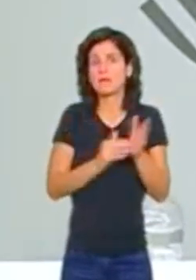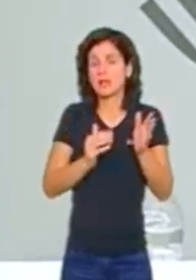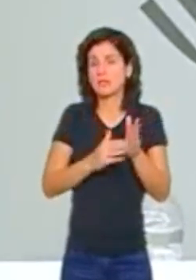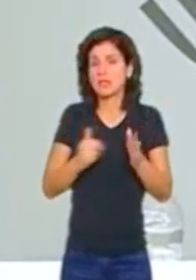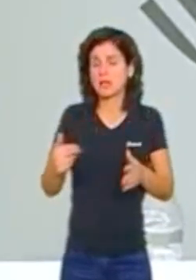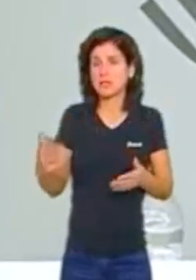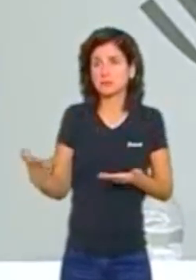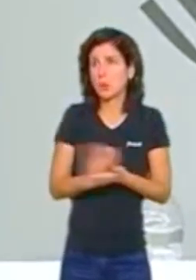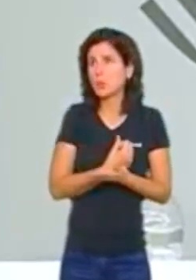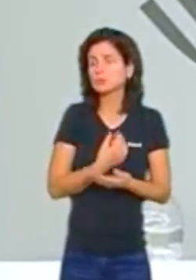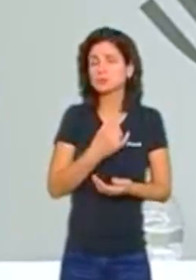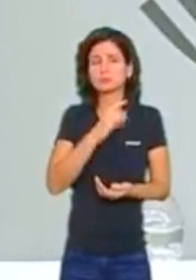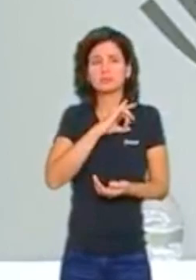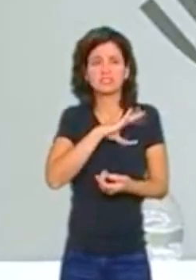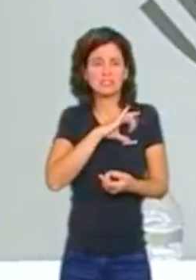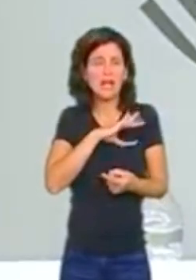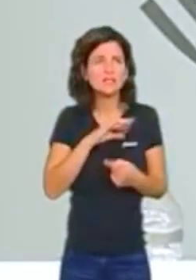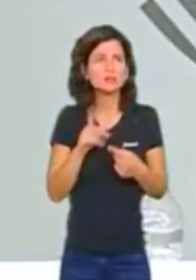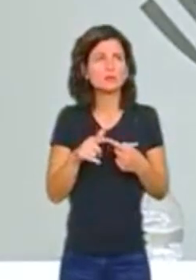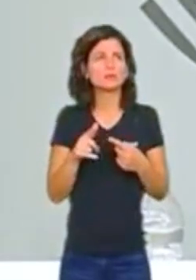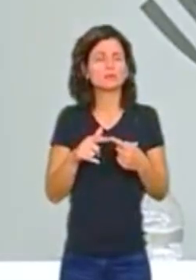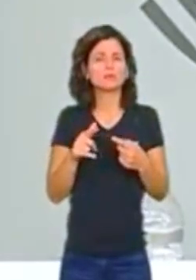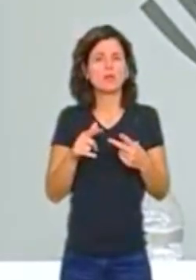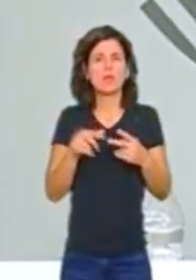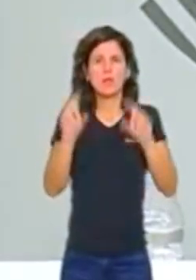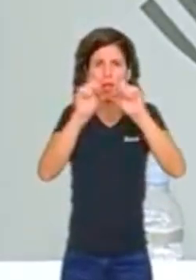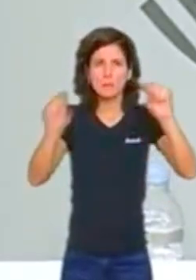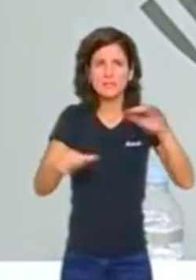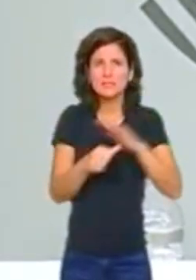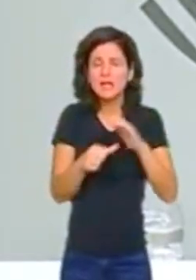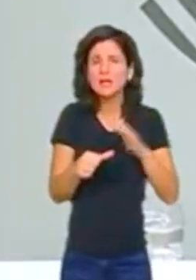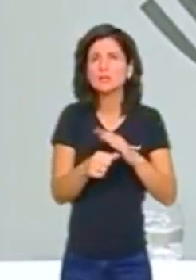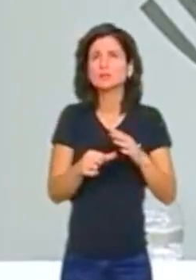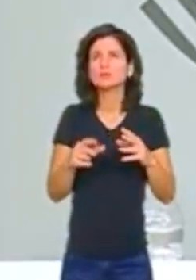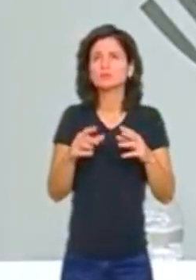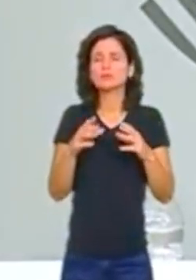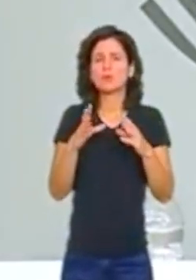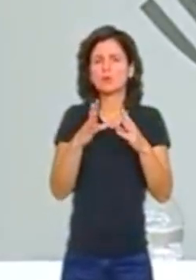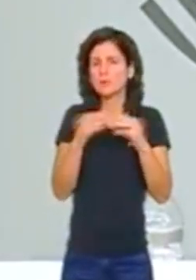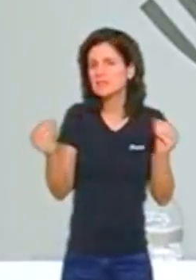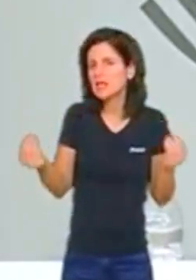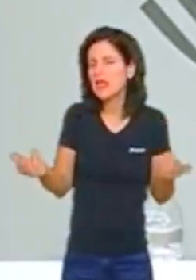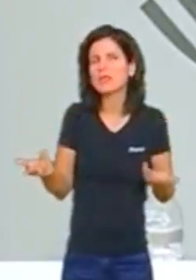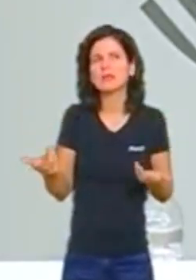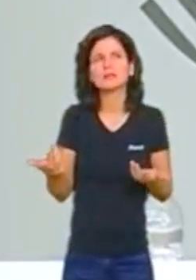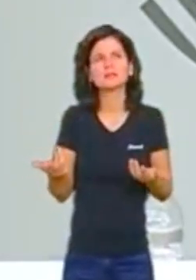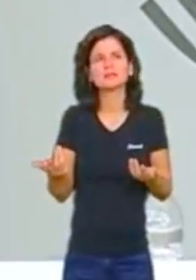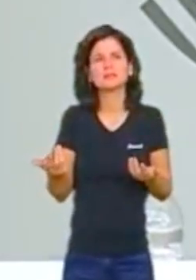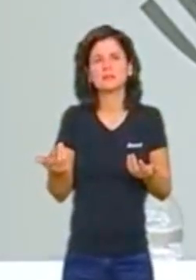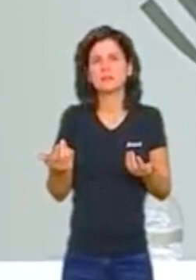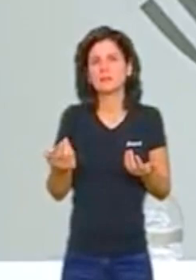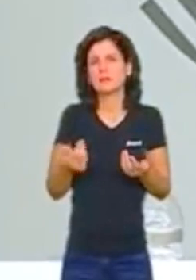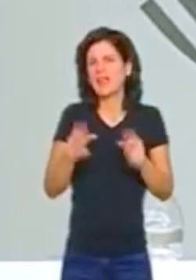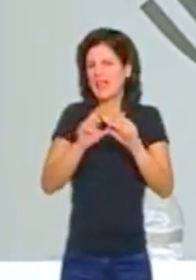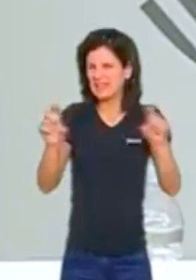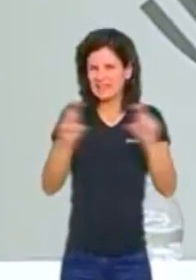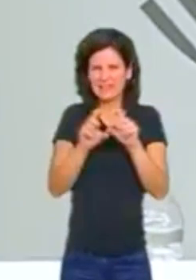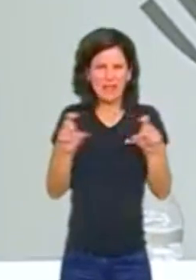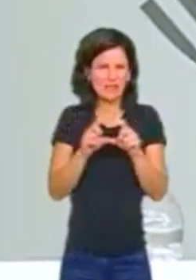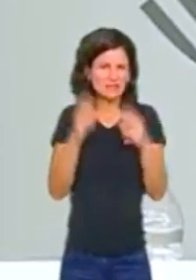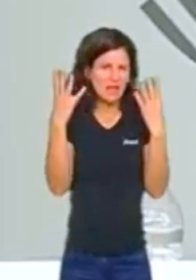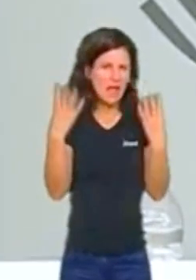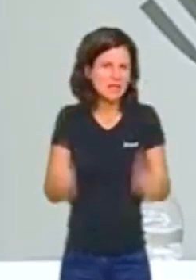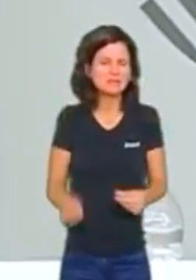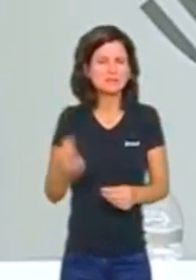valenciana, els sindicats, els empresaris, les universitats, centenars d'entitats, ONGs,